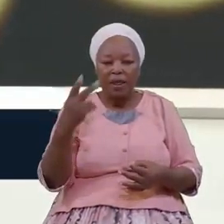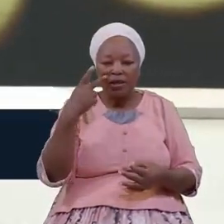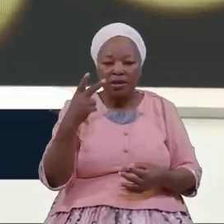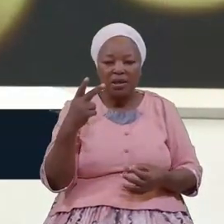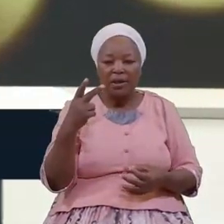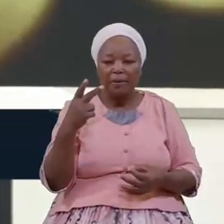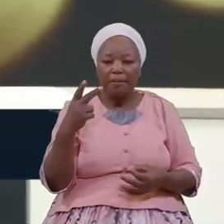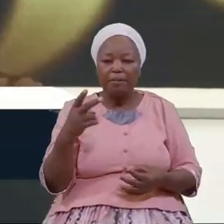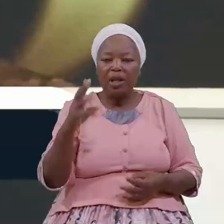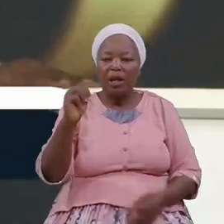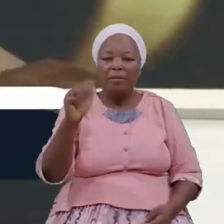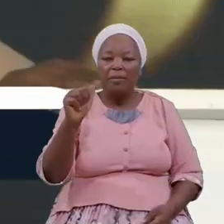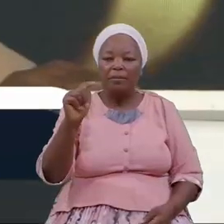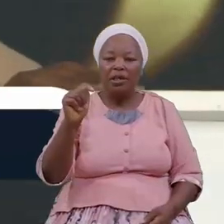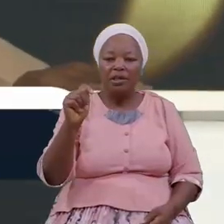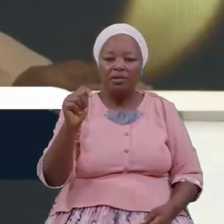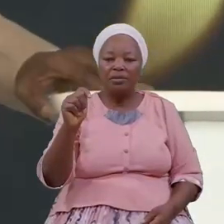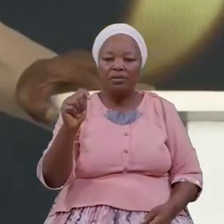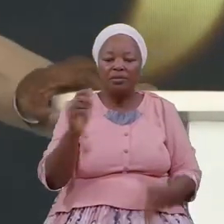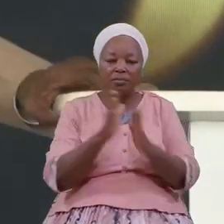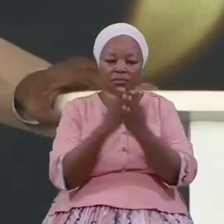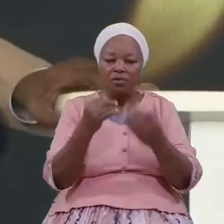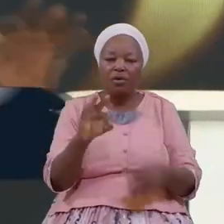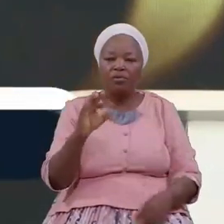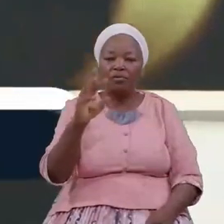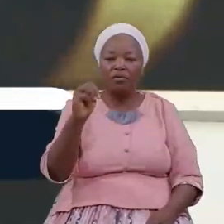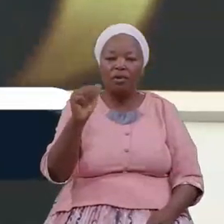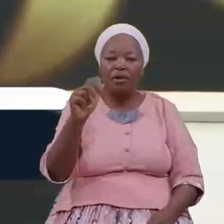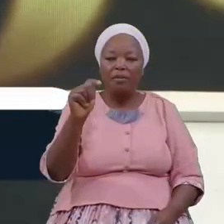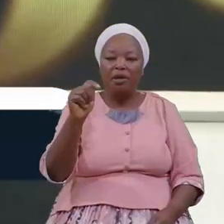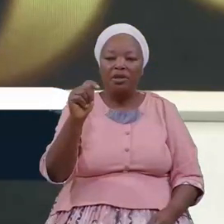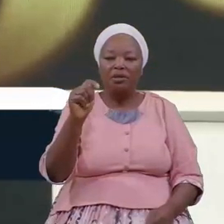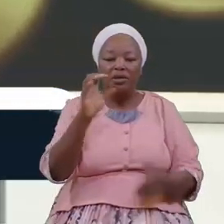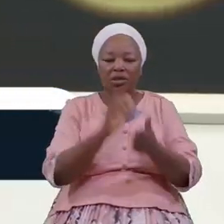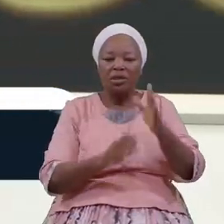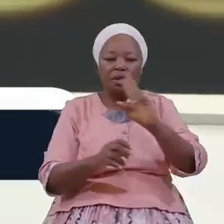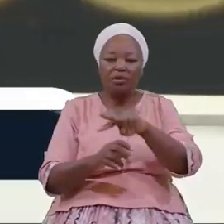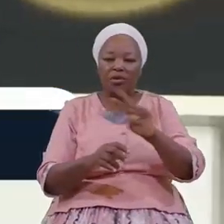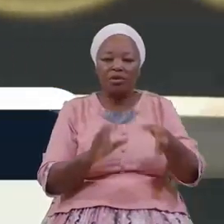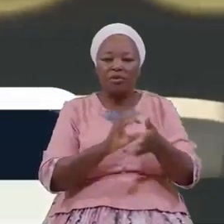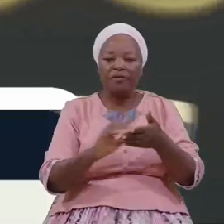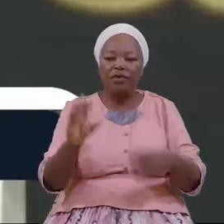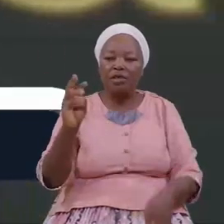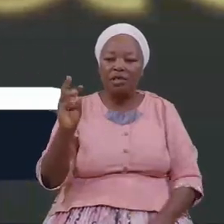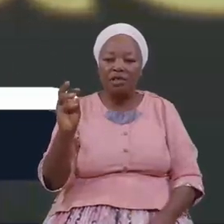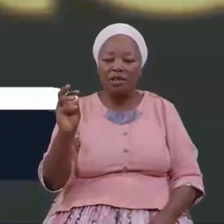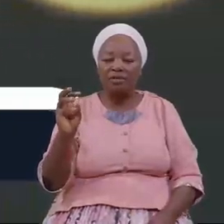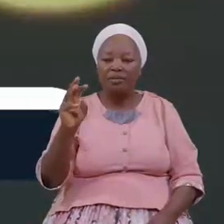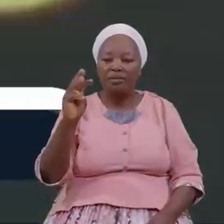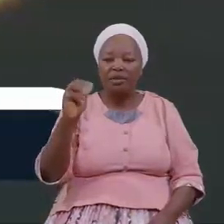vérité par l'Esprit. Nous allons à Matthieu 22, 16. Matthieu